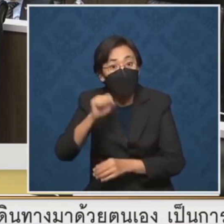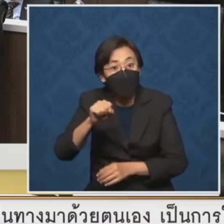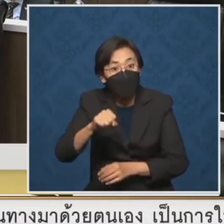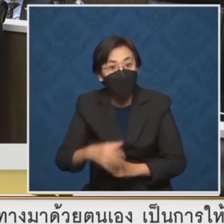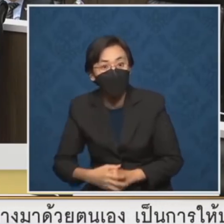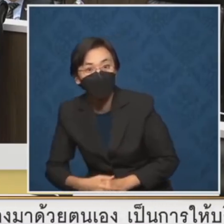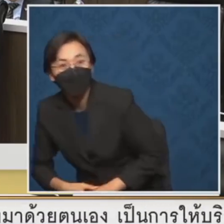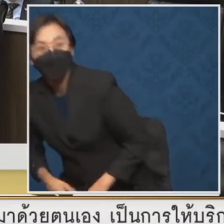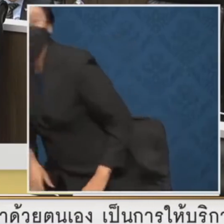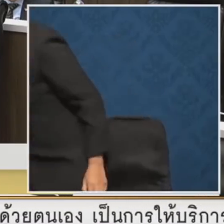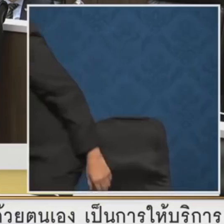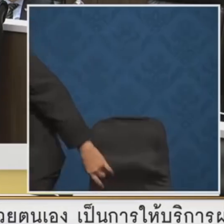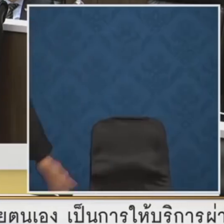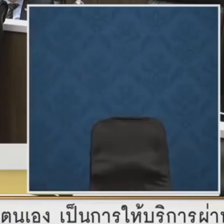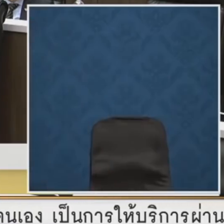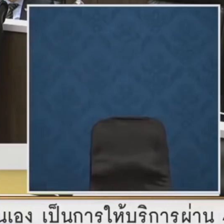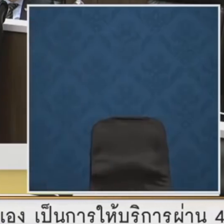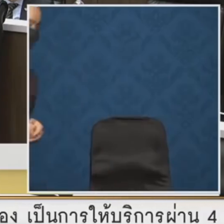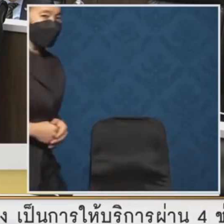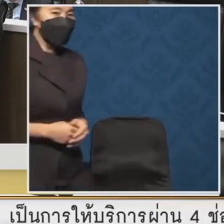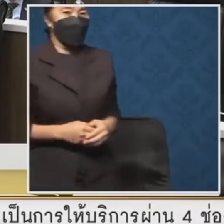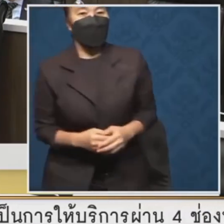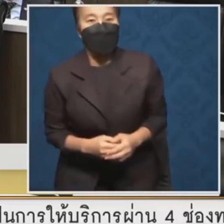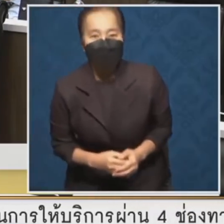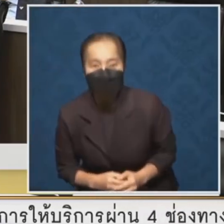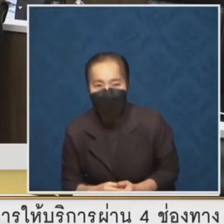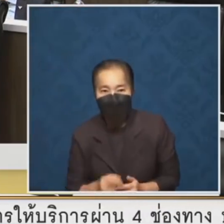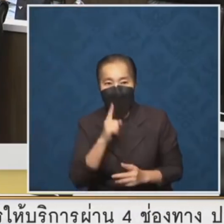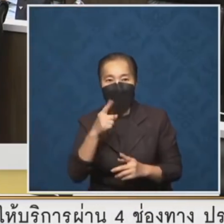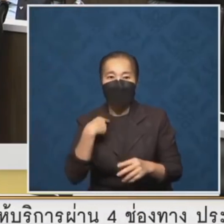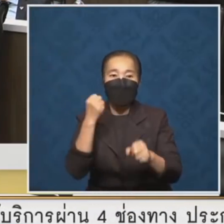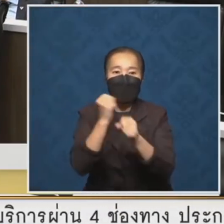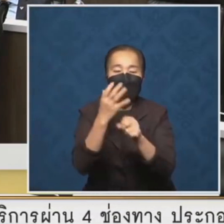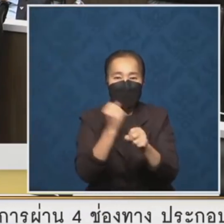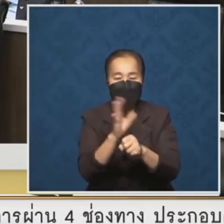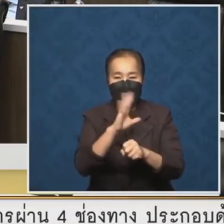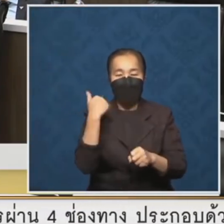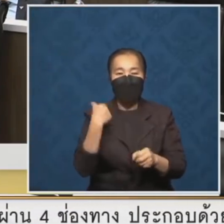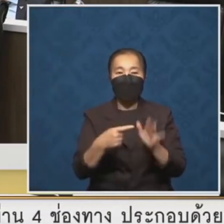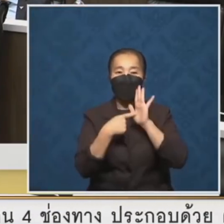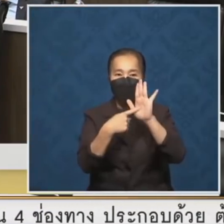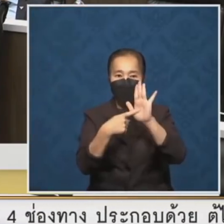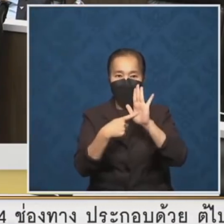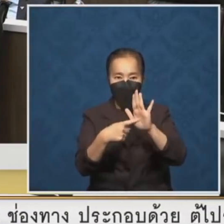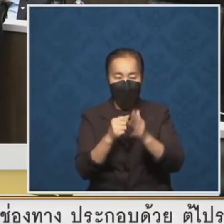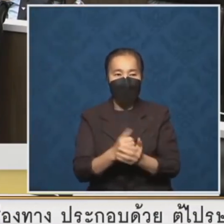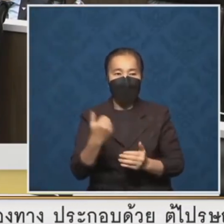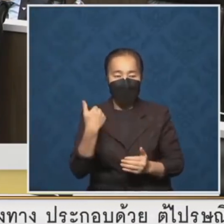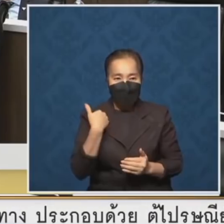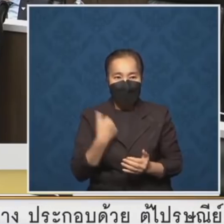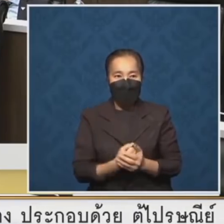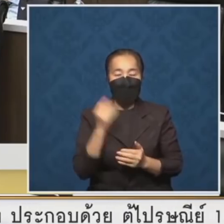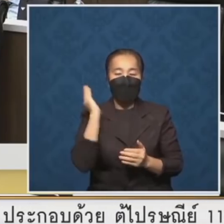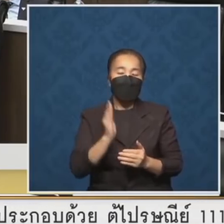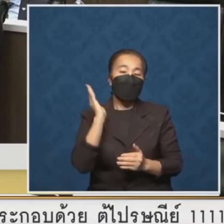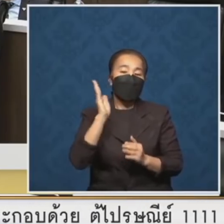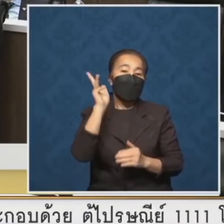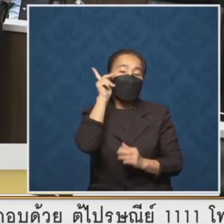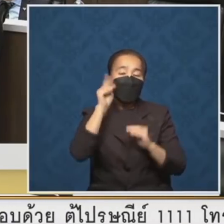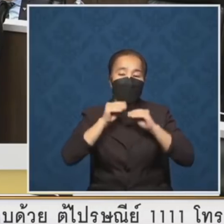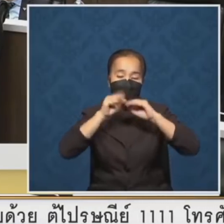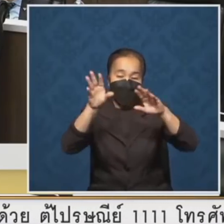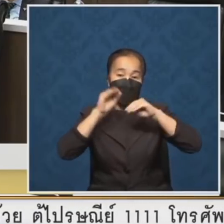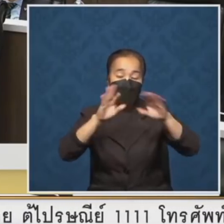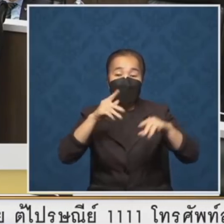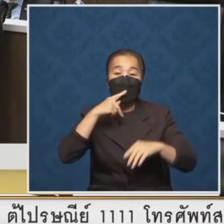แล้วถ้าจะบอกว่าไม่ได้ทำเพื่อปิดปากคนเห็นต่างผมท้าเลยครับท่านยกตัวอย่างคดีที่ท่านฟ้องคนที่ปล่อยข่าวปลอมที่เป็นบวกกับรัฐบ